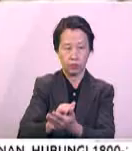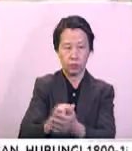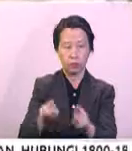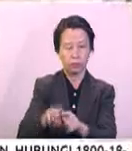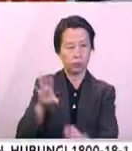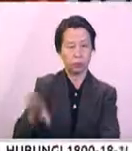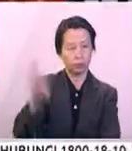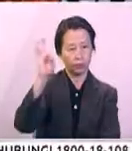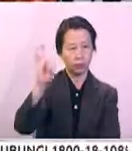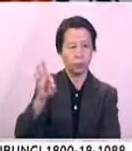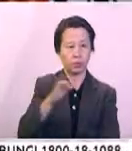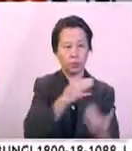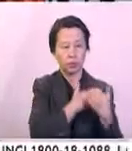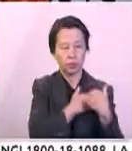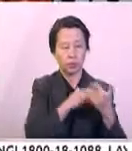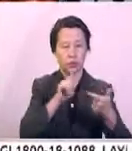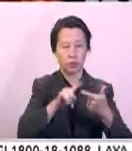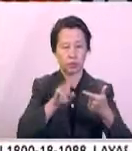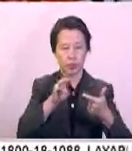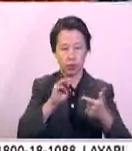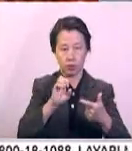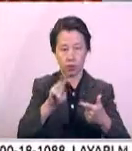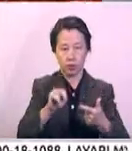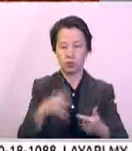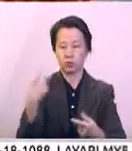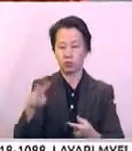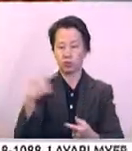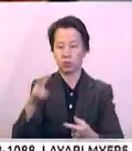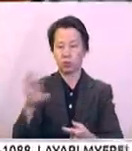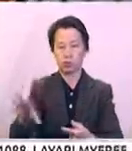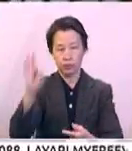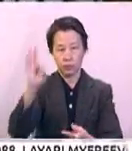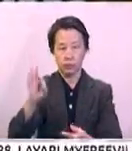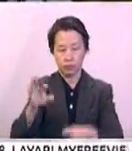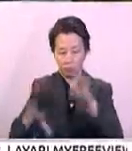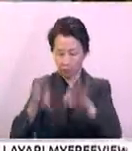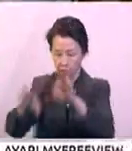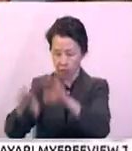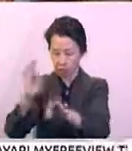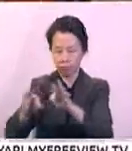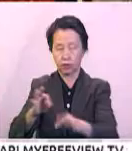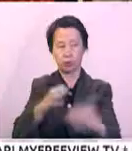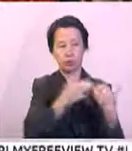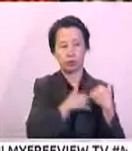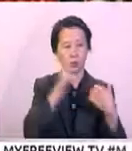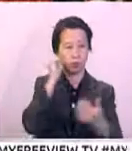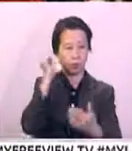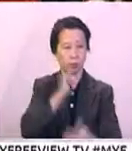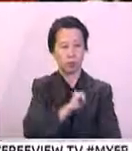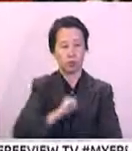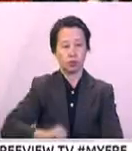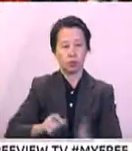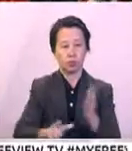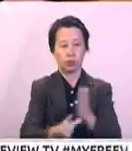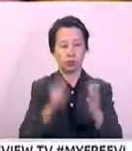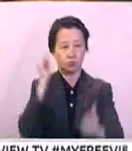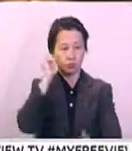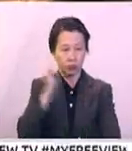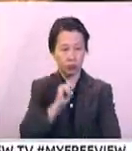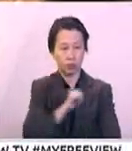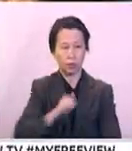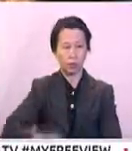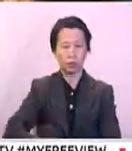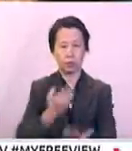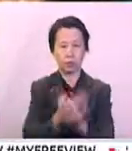turut dipilih tiga jawatan naib presiden manakala 12 jawatan dipilih Seca lantikan iaitu bagi jawatan setiausaha agong penolong setiausaha agong